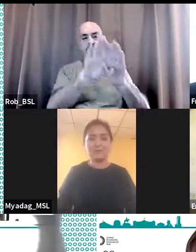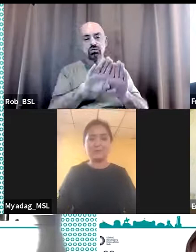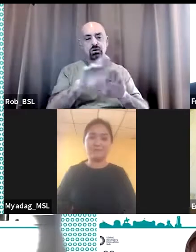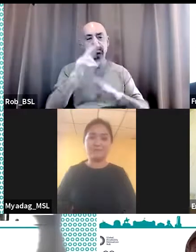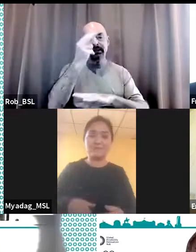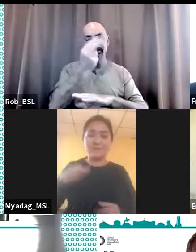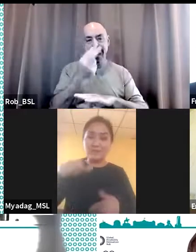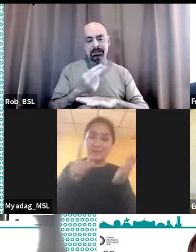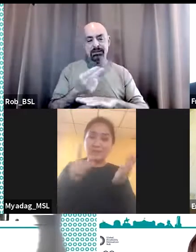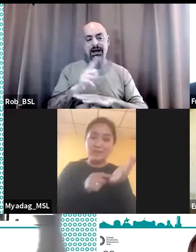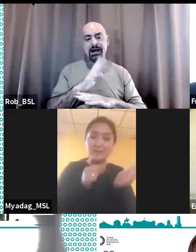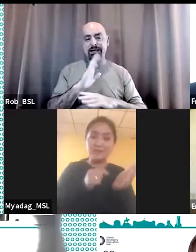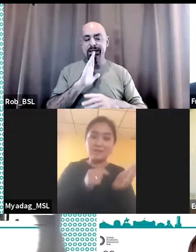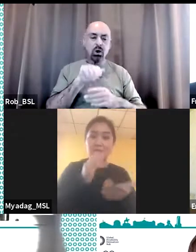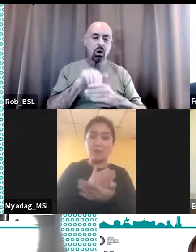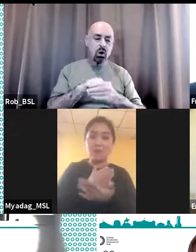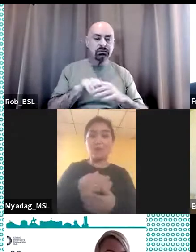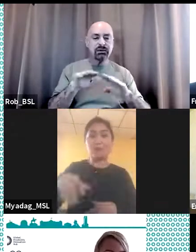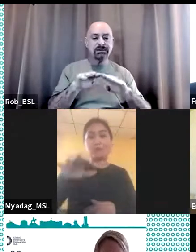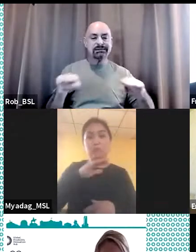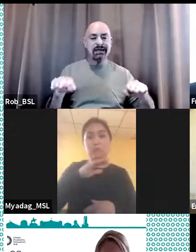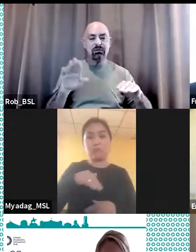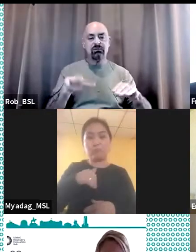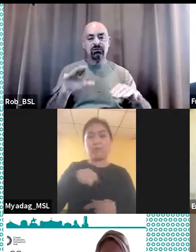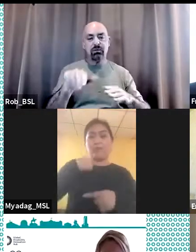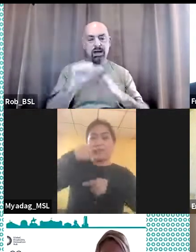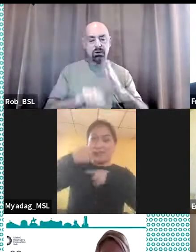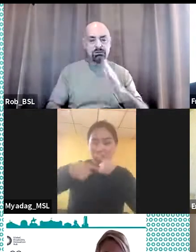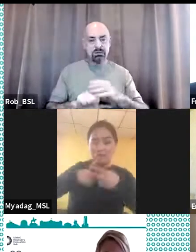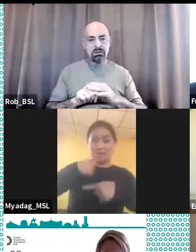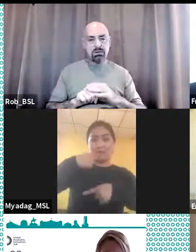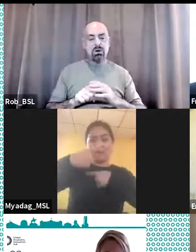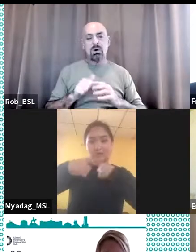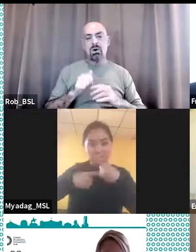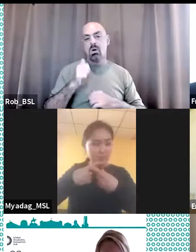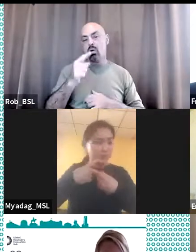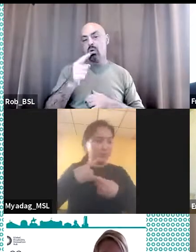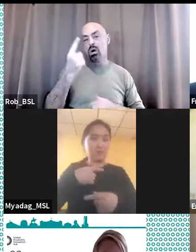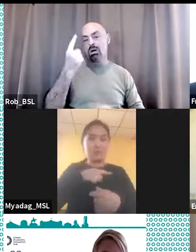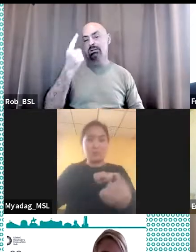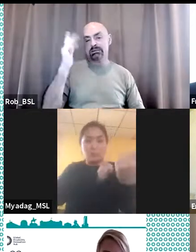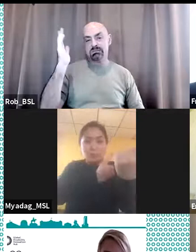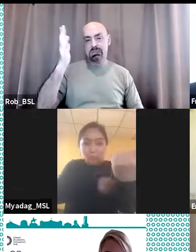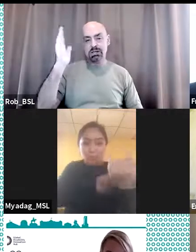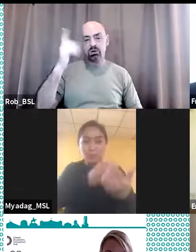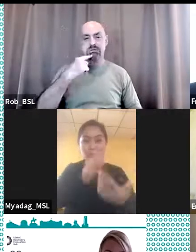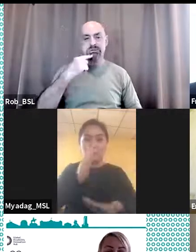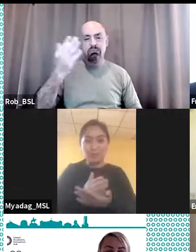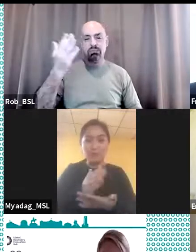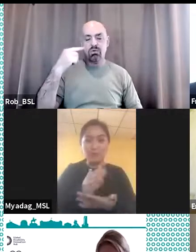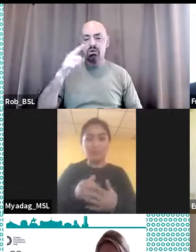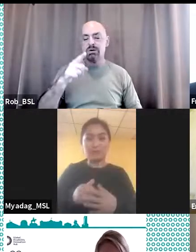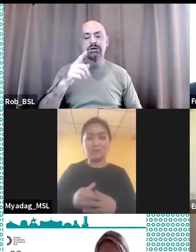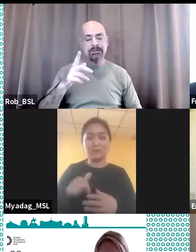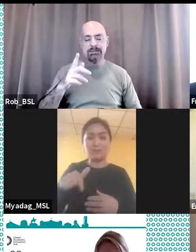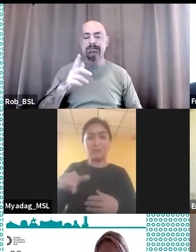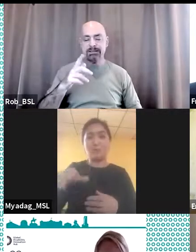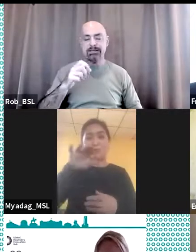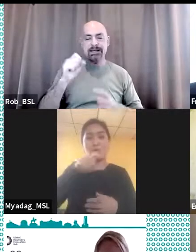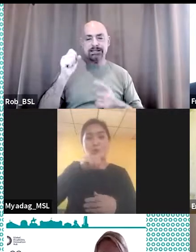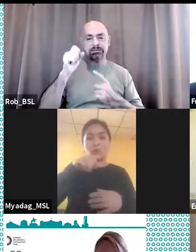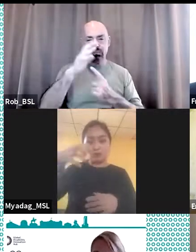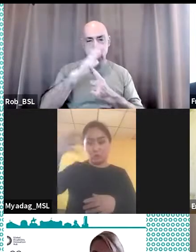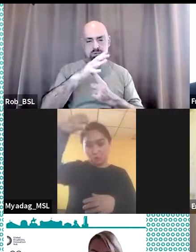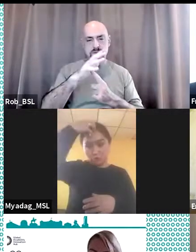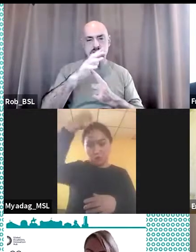эхэлж байж хийхгүй бол яриад л байна, үргэлжлээд л байна. Тэгэхээр хааны газар заавал эхлэх хэрэгтэй байна. Үүний тулд төрийн байгууллага эхний